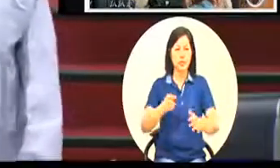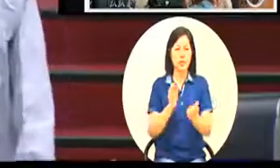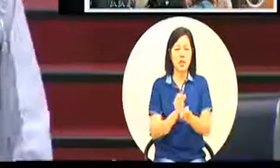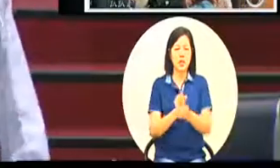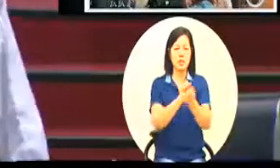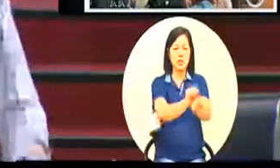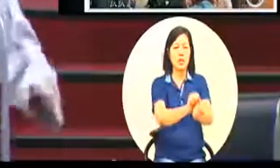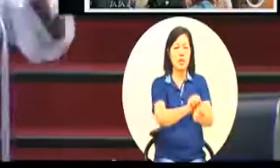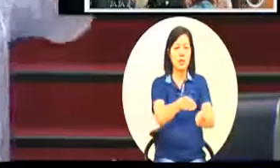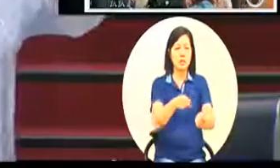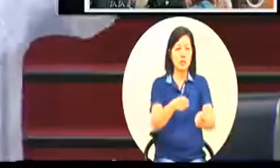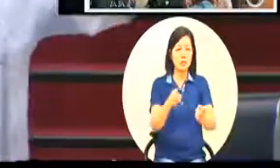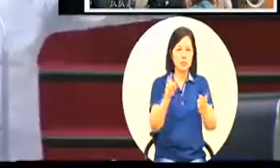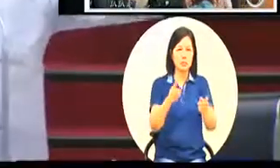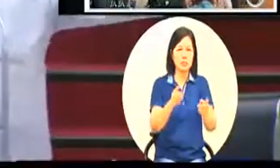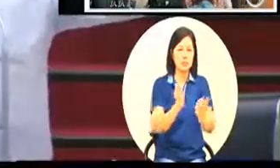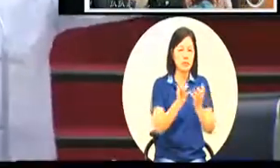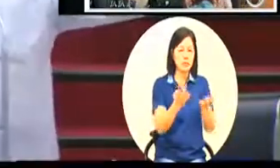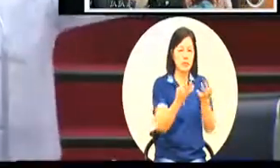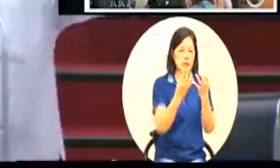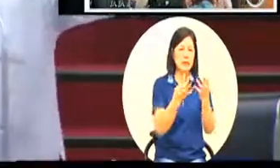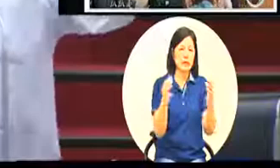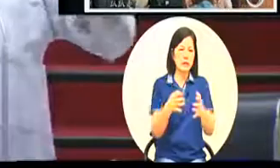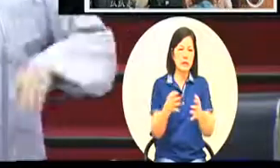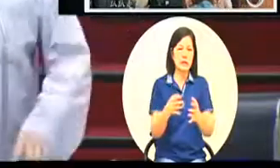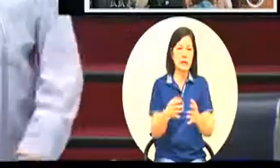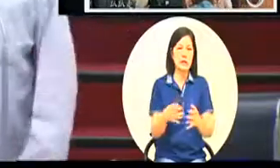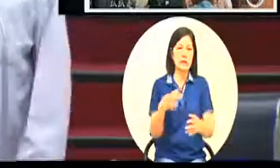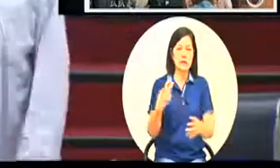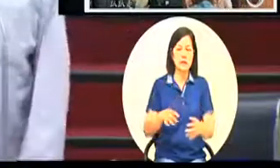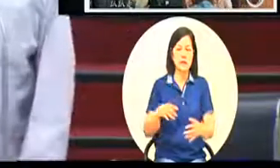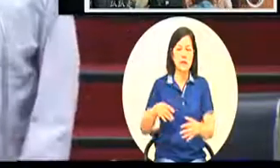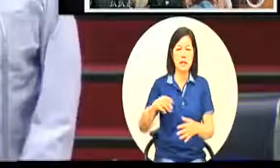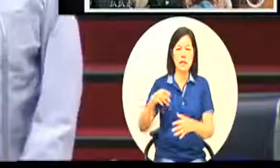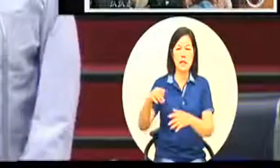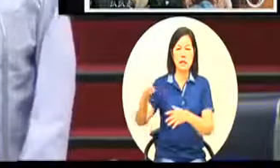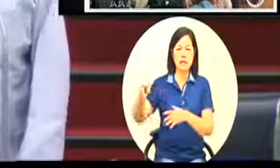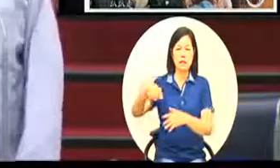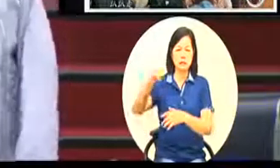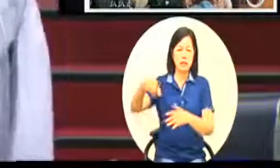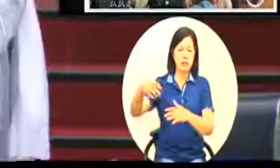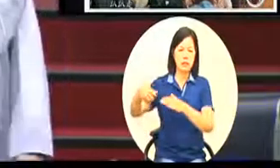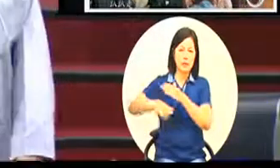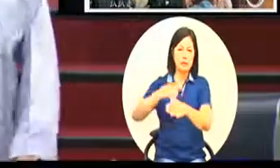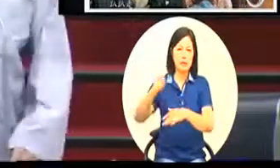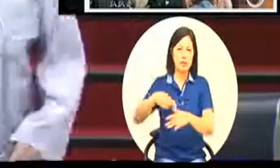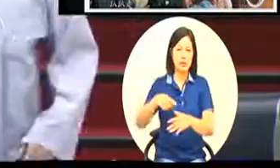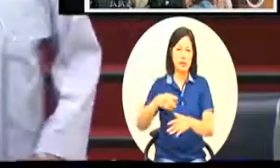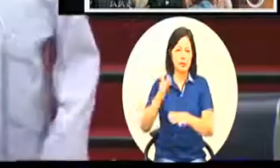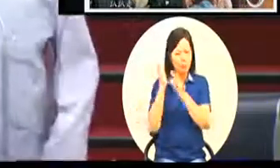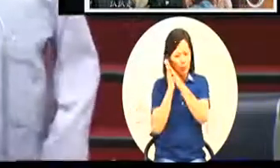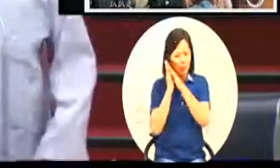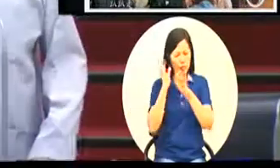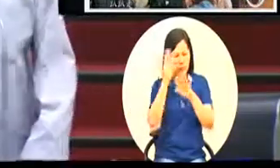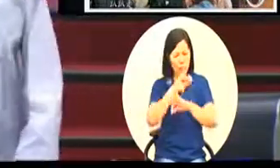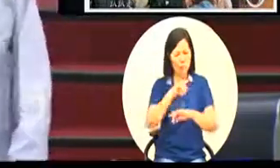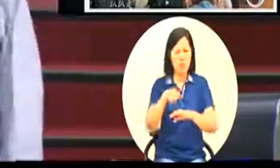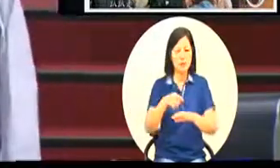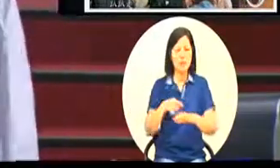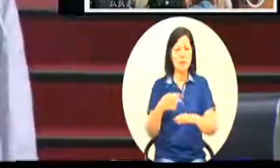迄、那个还没关走会出来，人可以即摆我来电台讲，讲恁爸暗时啊咧滚坑，拢甲过总统的目睹